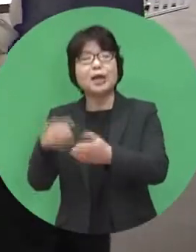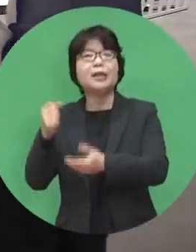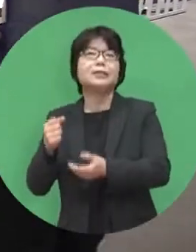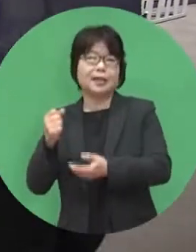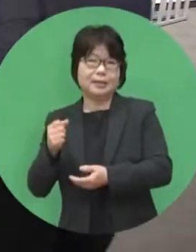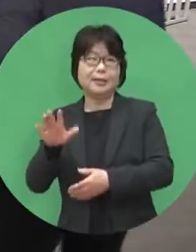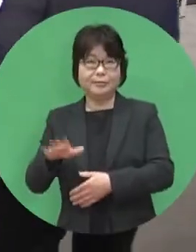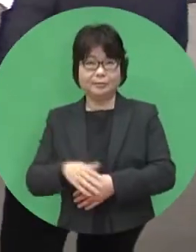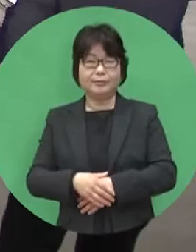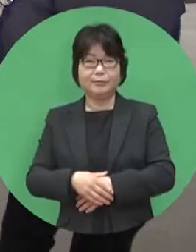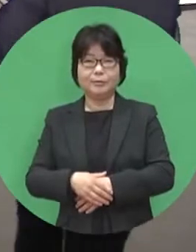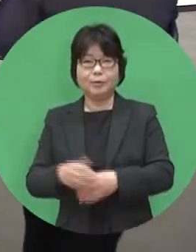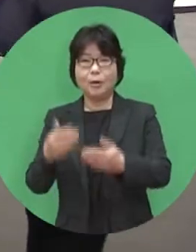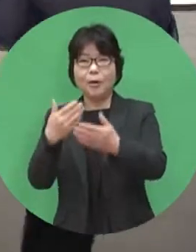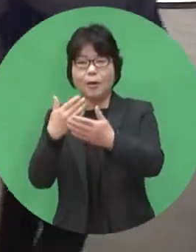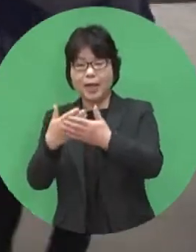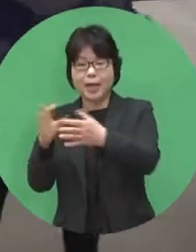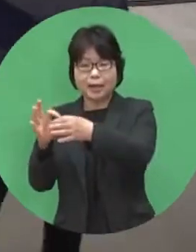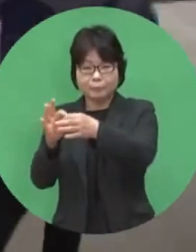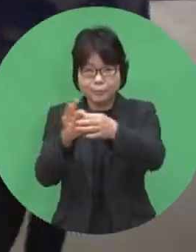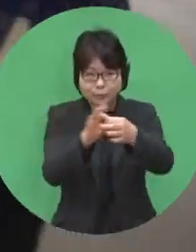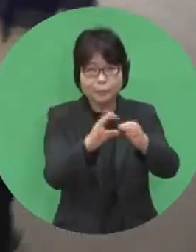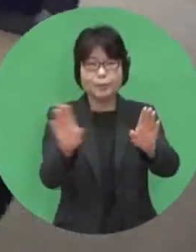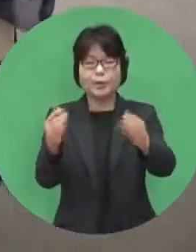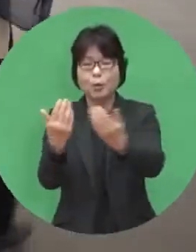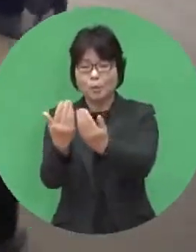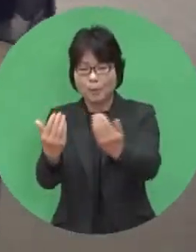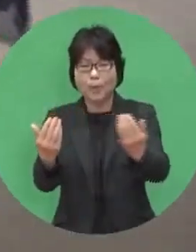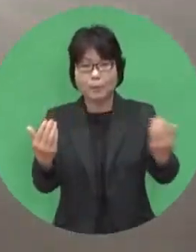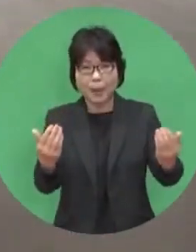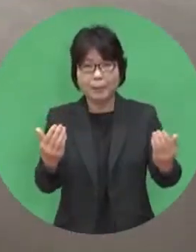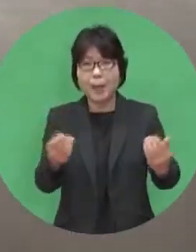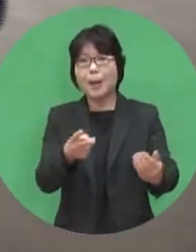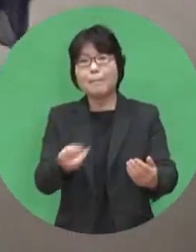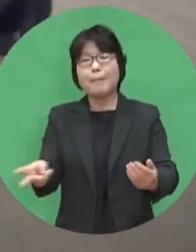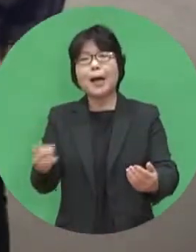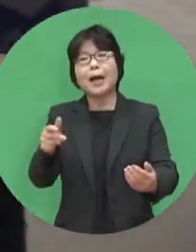まるでパズルのように作業が進められました。